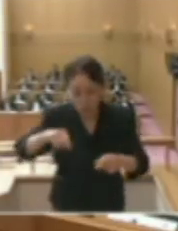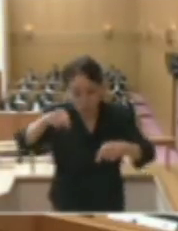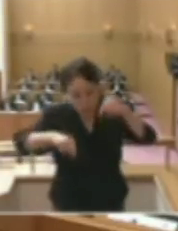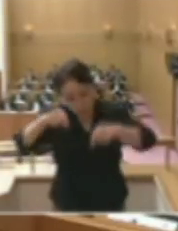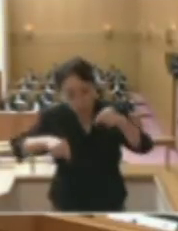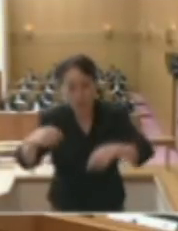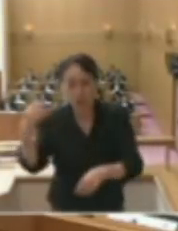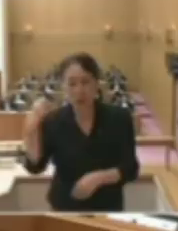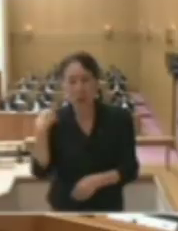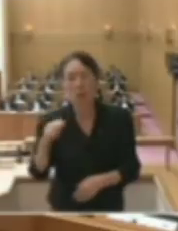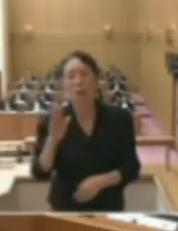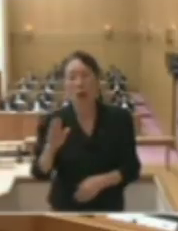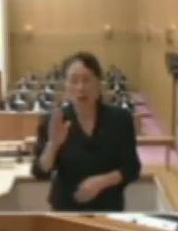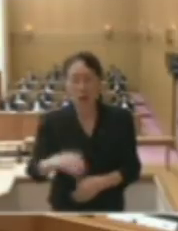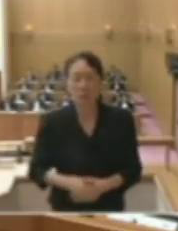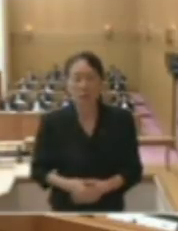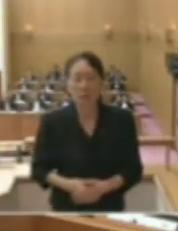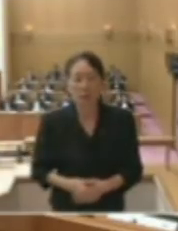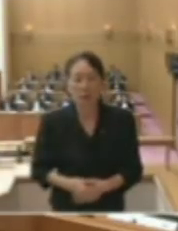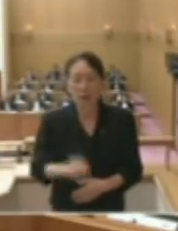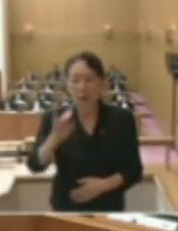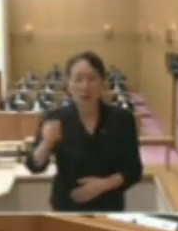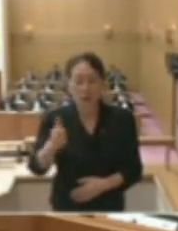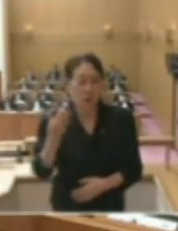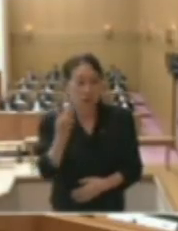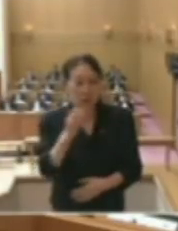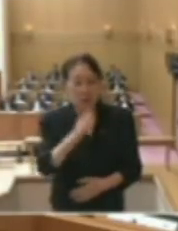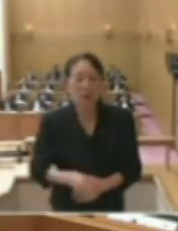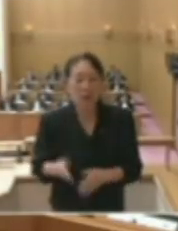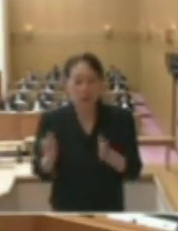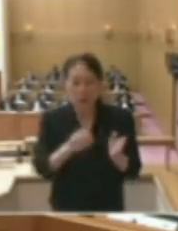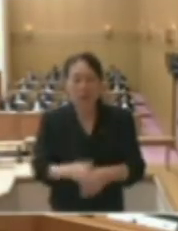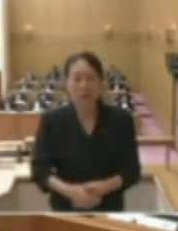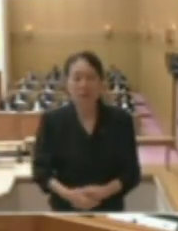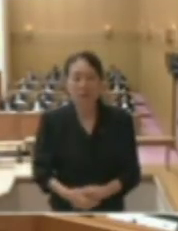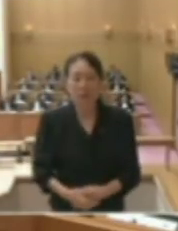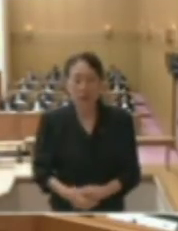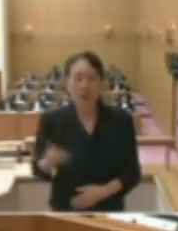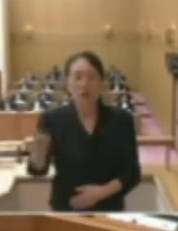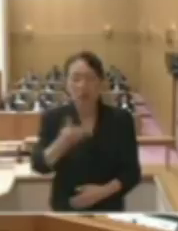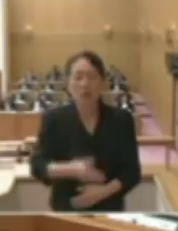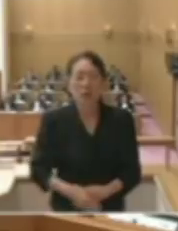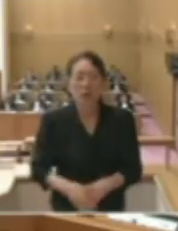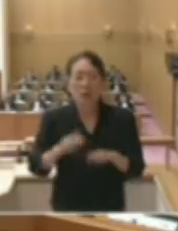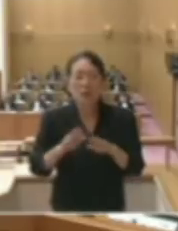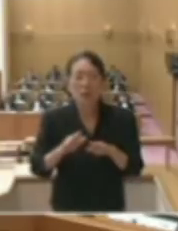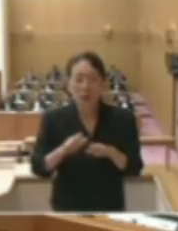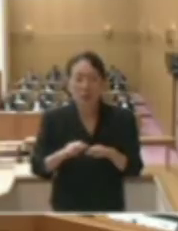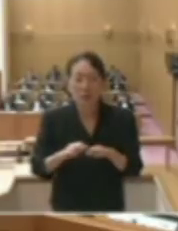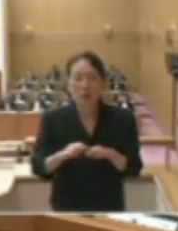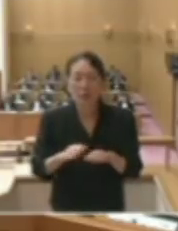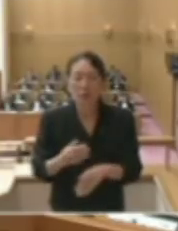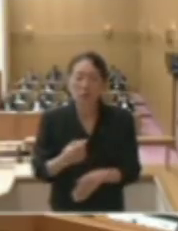質問してください。 質問してるだけはうるさい。 質問してください。 はい、続きます。 はい、 じゃあ次に、今のちょっとまた復